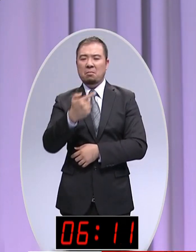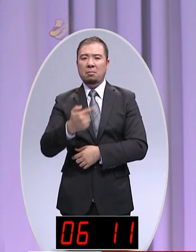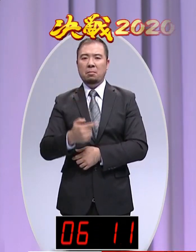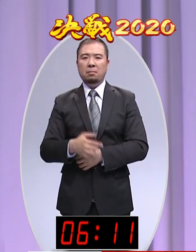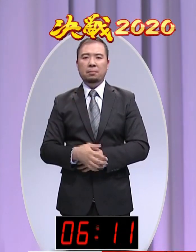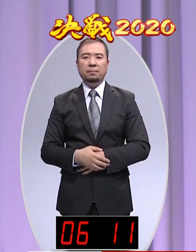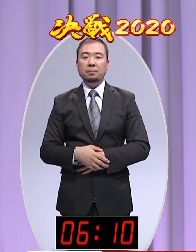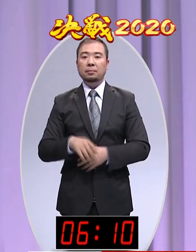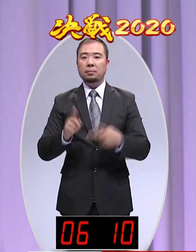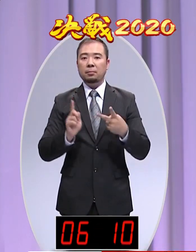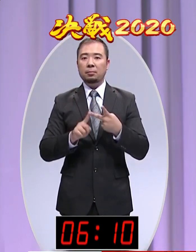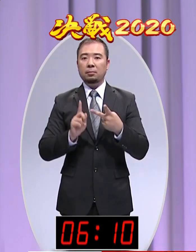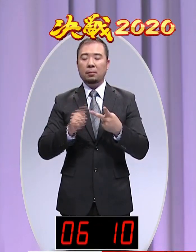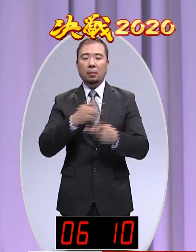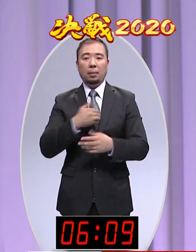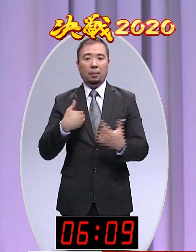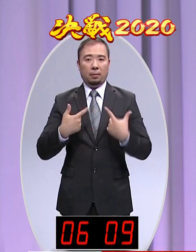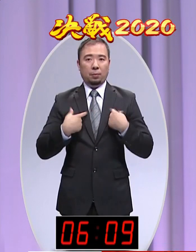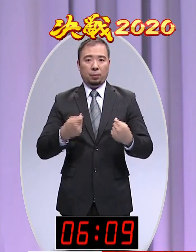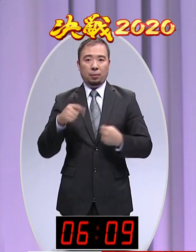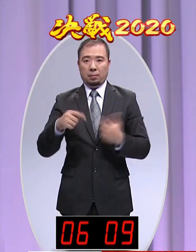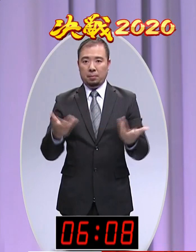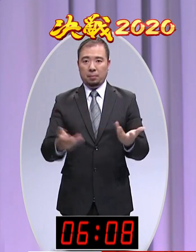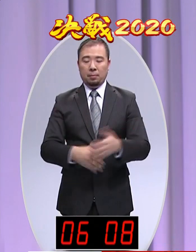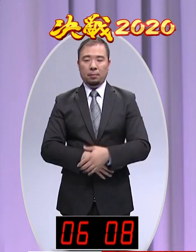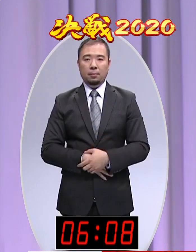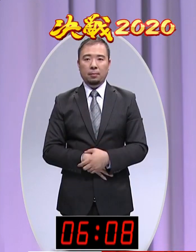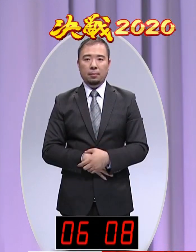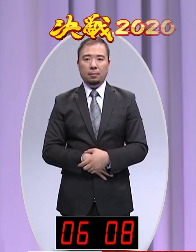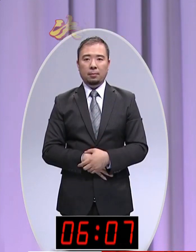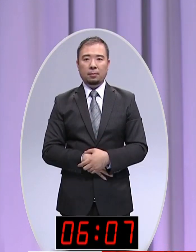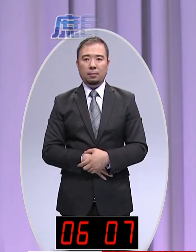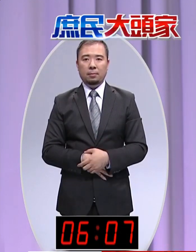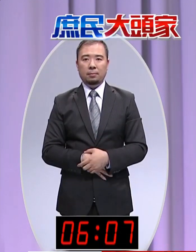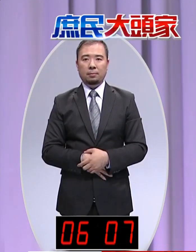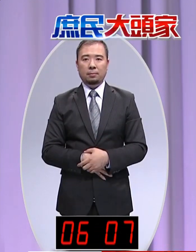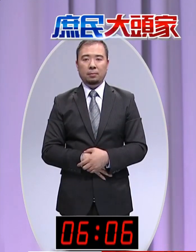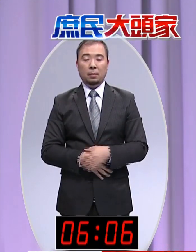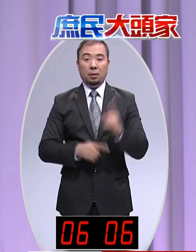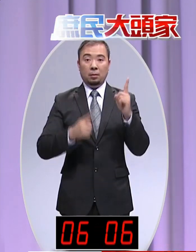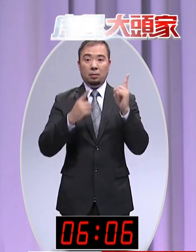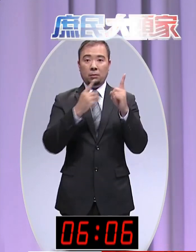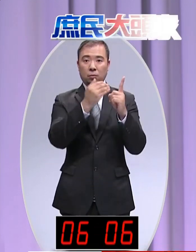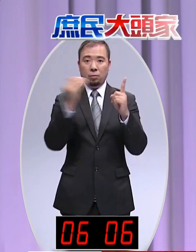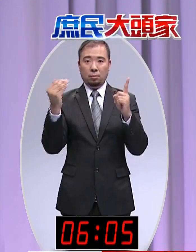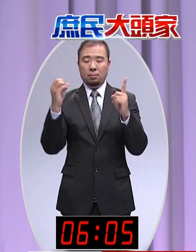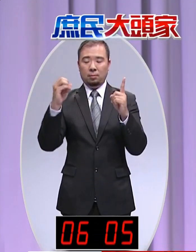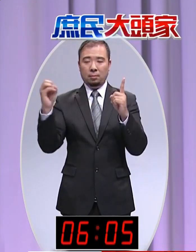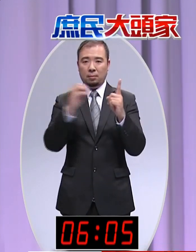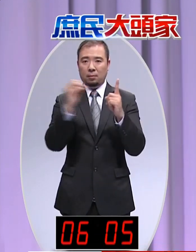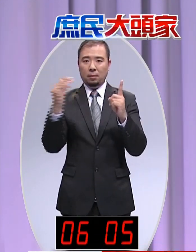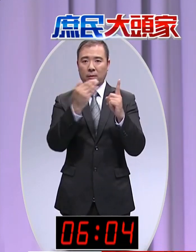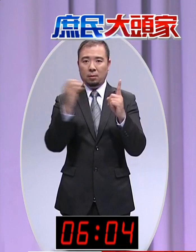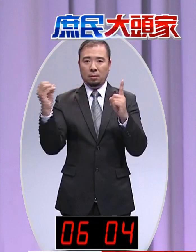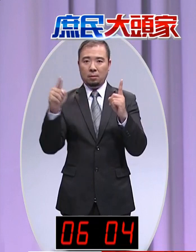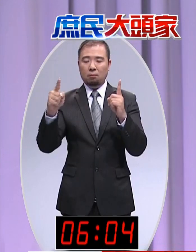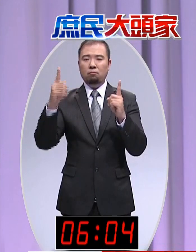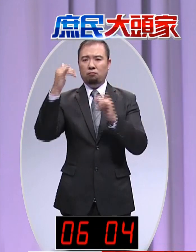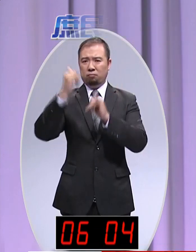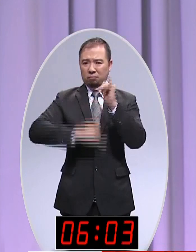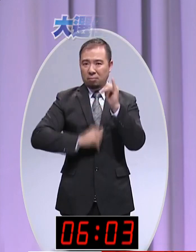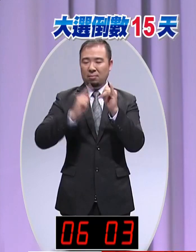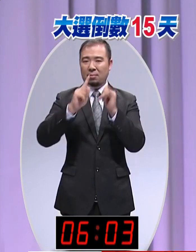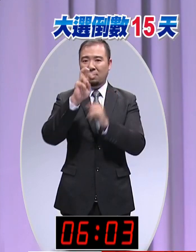另外一点，对能源，能源是21世纪国家最重要的竞争，但是我们很清楚可以看到，这